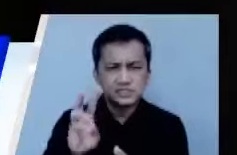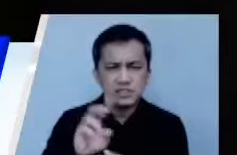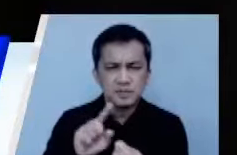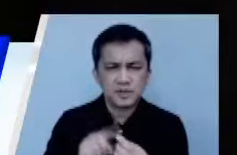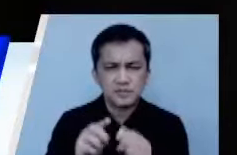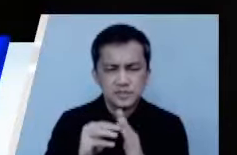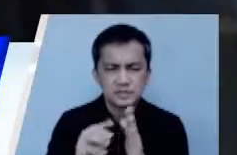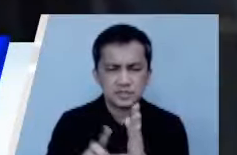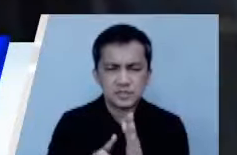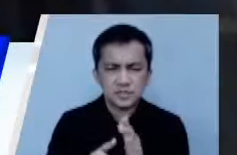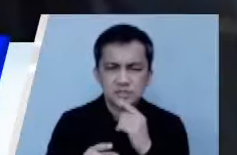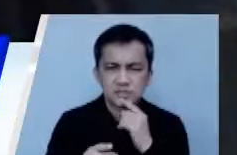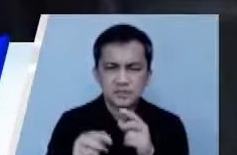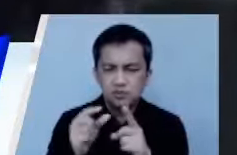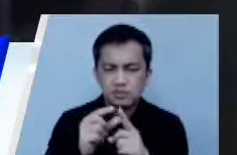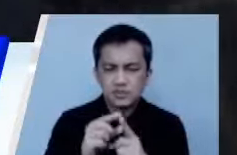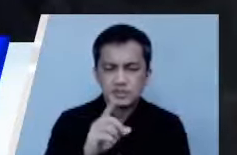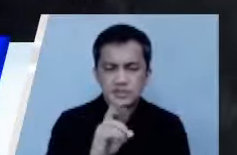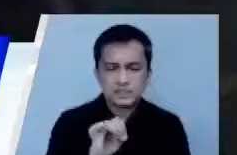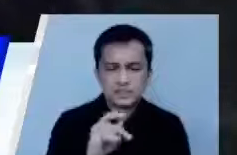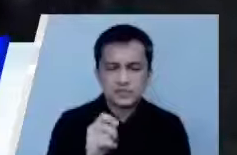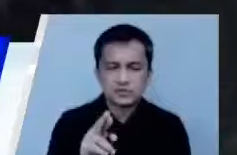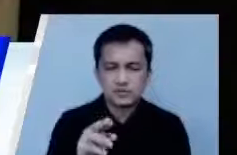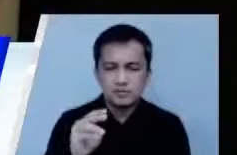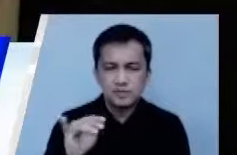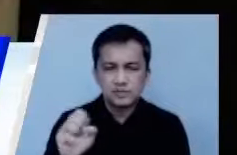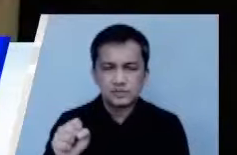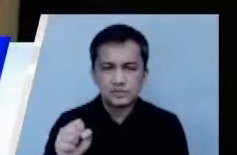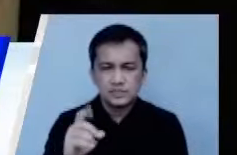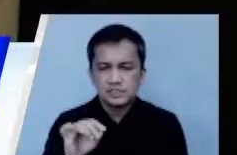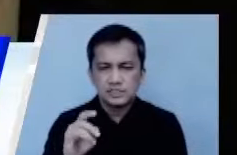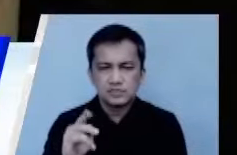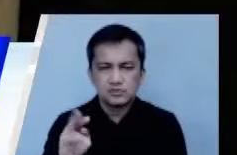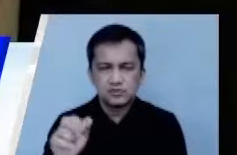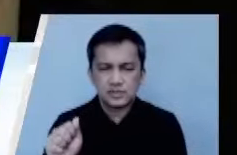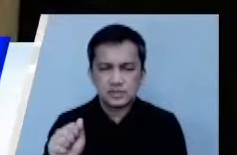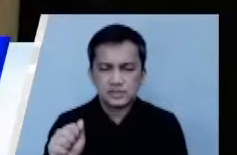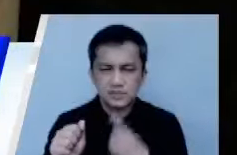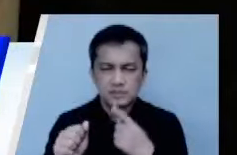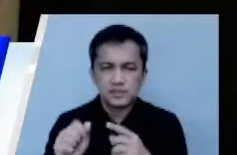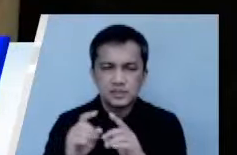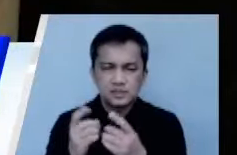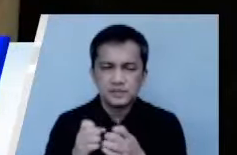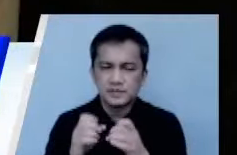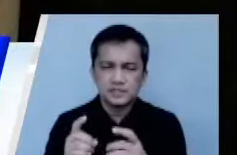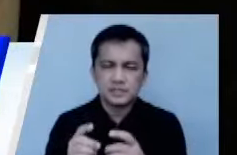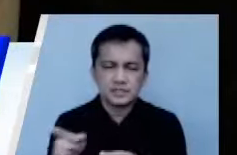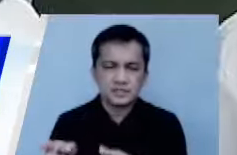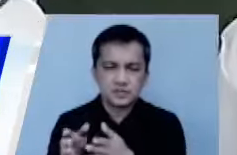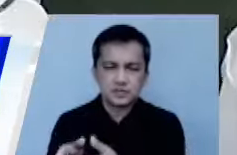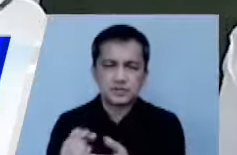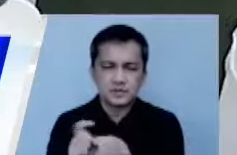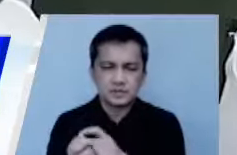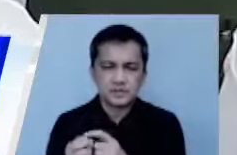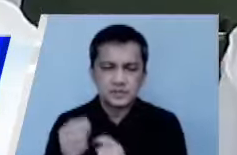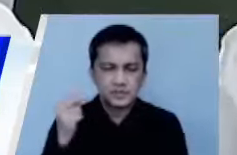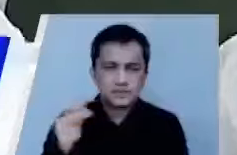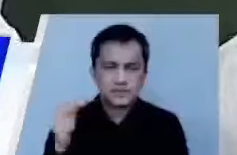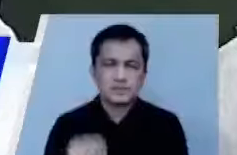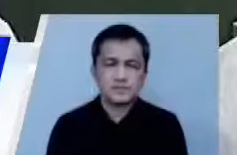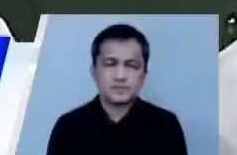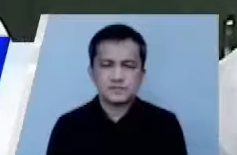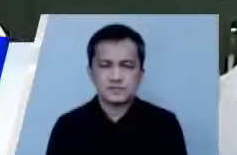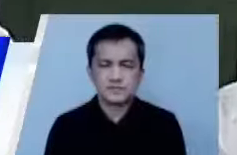diktadurang Marcos gagawin na lamang itong diktadura sabi na ng dep ed hindi ito paraan para baguhin ang kasaysayan paboran teachers